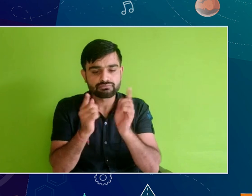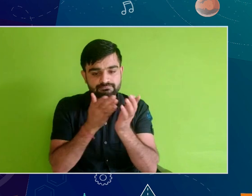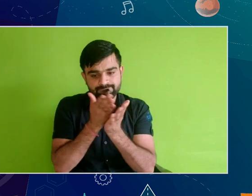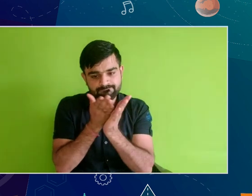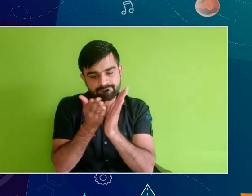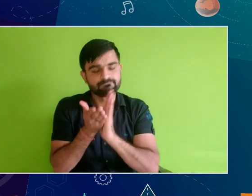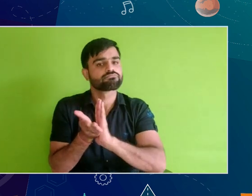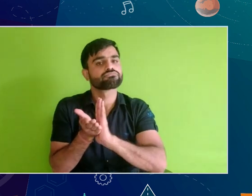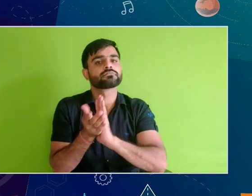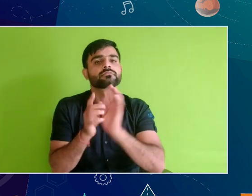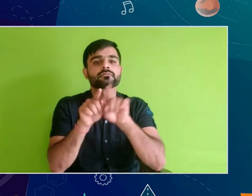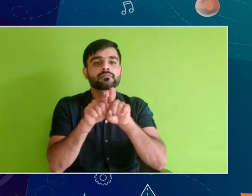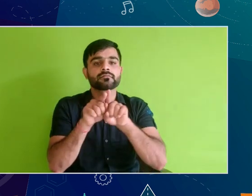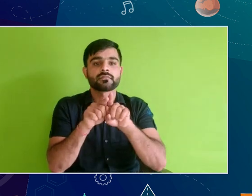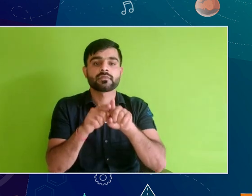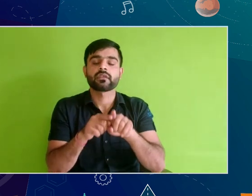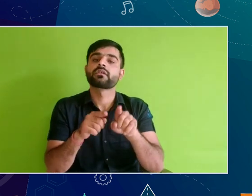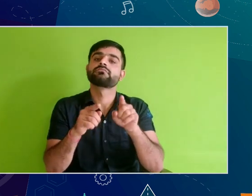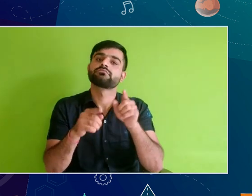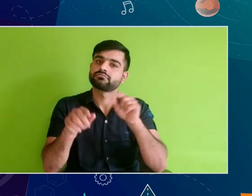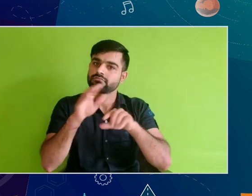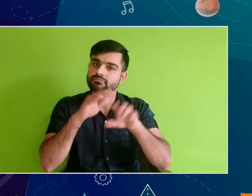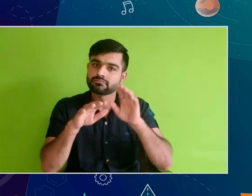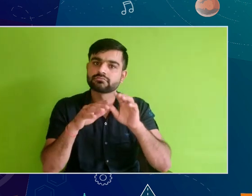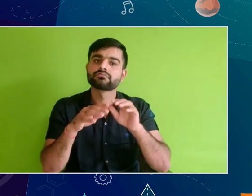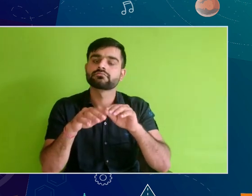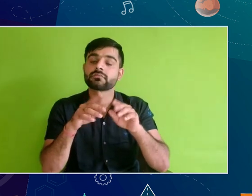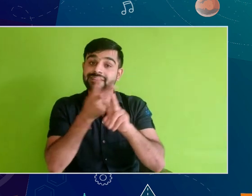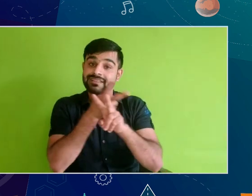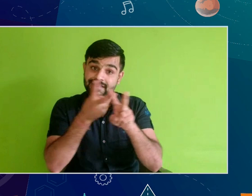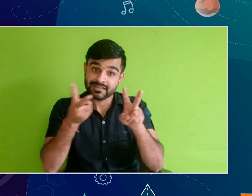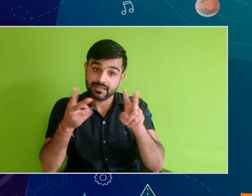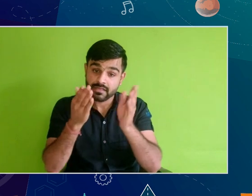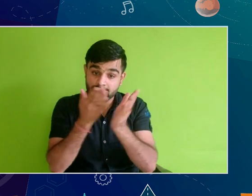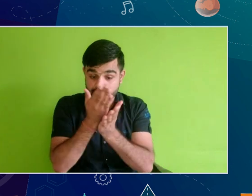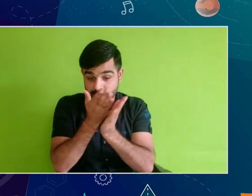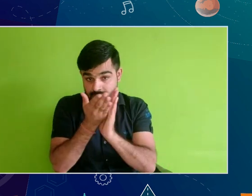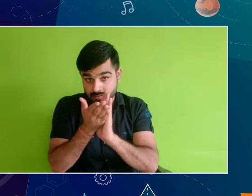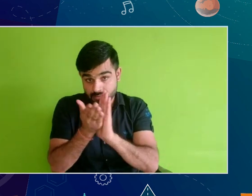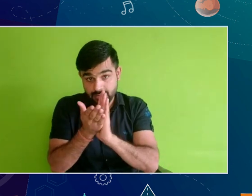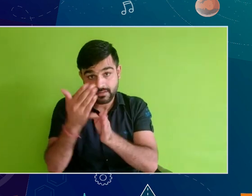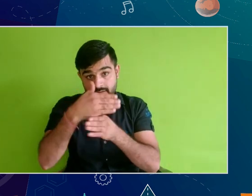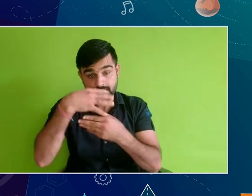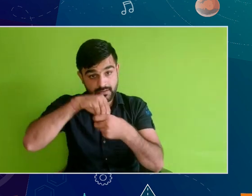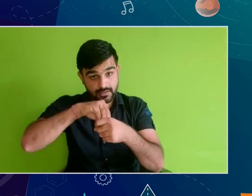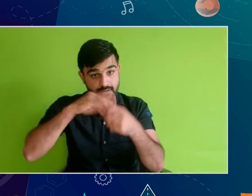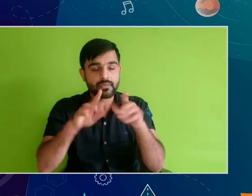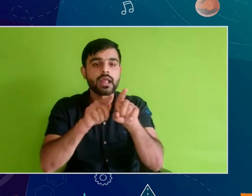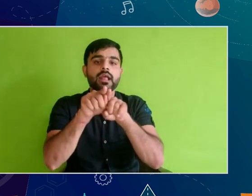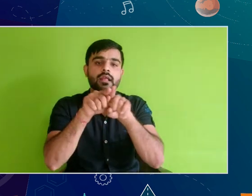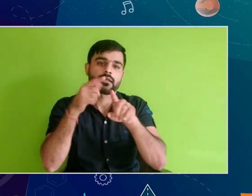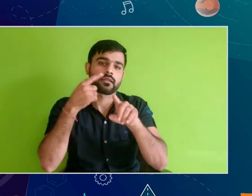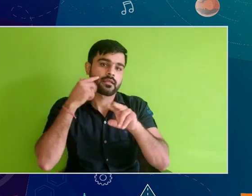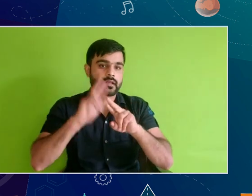जिसे चंकिंग भी कहा जाता है। तो उन चीजों को जब हम छोटे छोटे पार्ट्स में बांट देते हैं, जैसे फॉर एग्जांपल अगर मुझे बच्चे